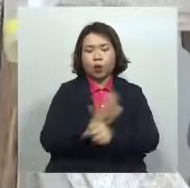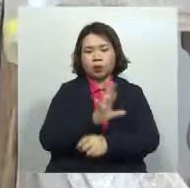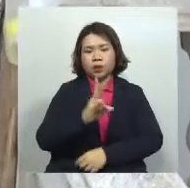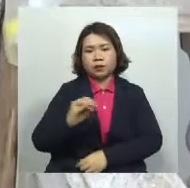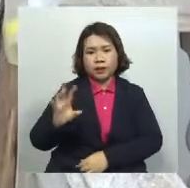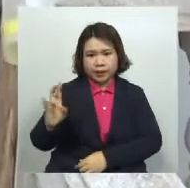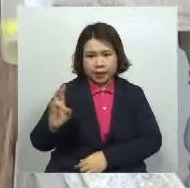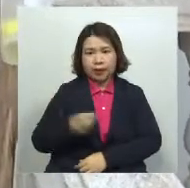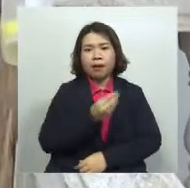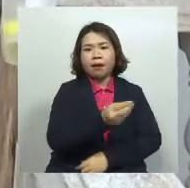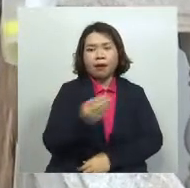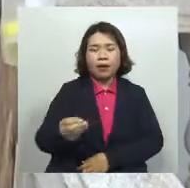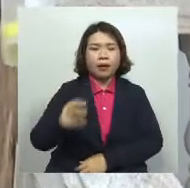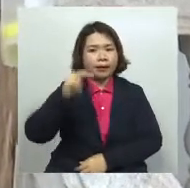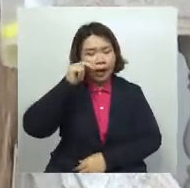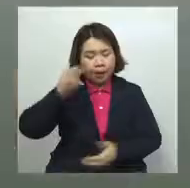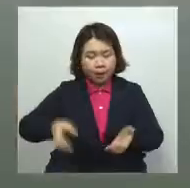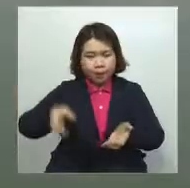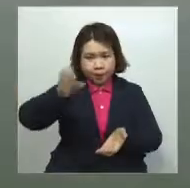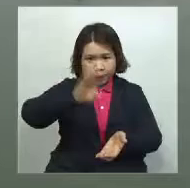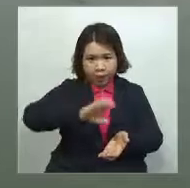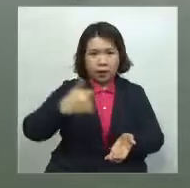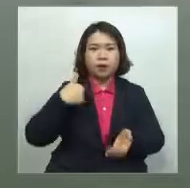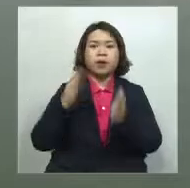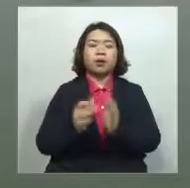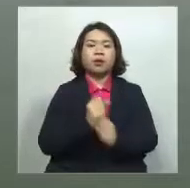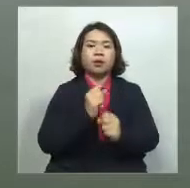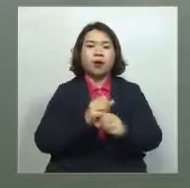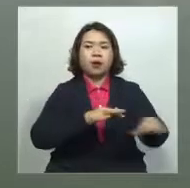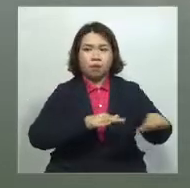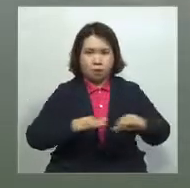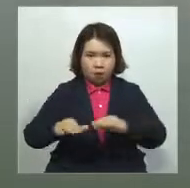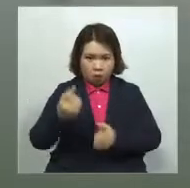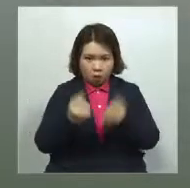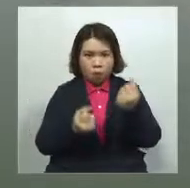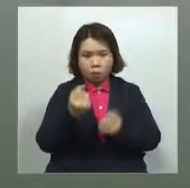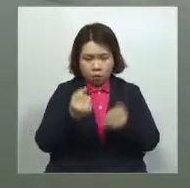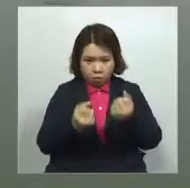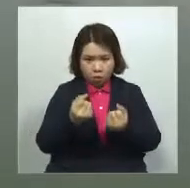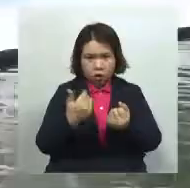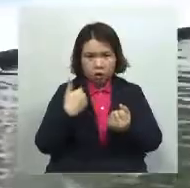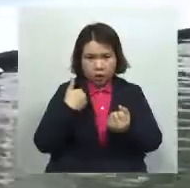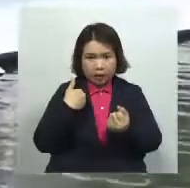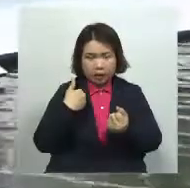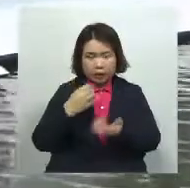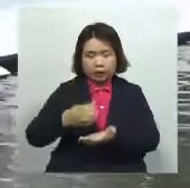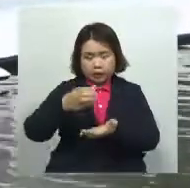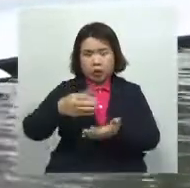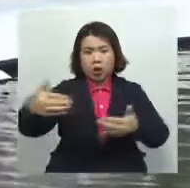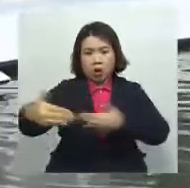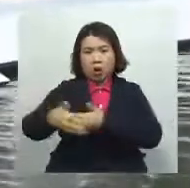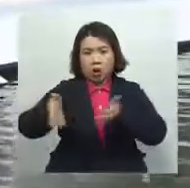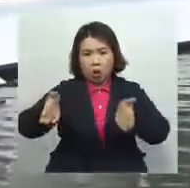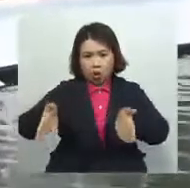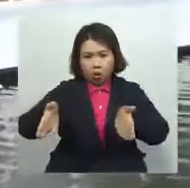อบพิธีจัดทำน้ำอภิเษกโดยแต่ละจังหวัดได้จัดเจ้าหน้าที่พร้อมพาหนะมารับคนโทน้ำอภิเษก1ใบพร้อมกล่อง